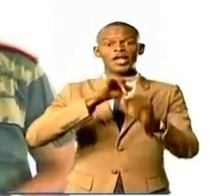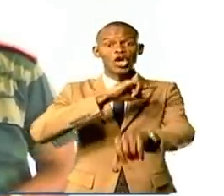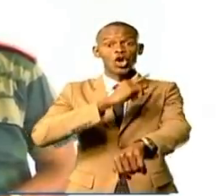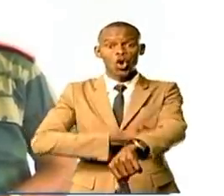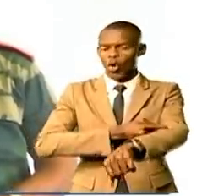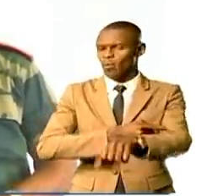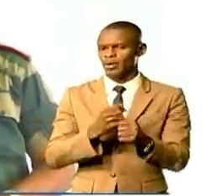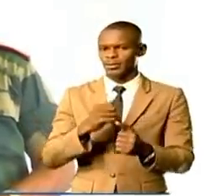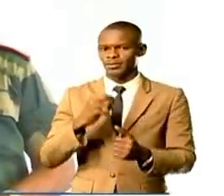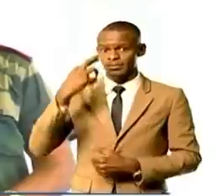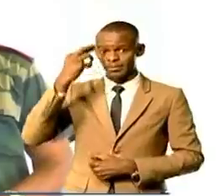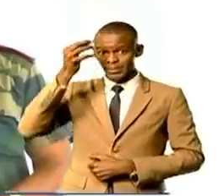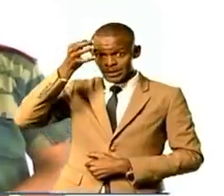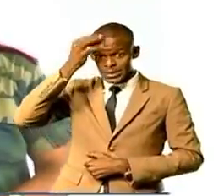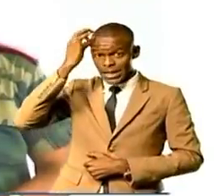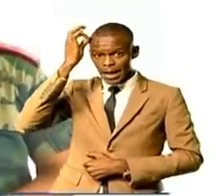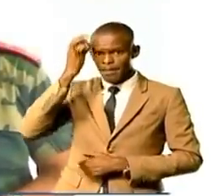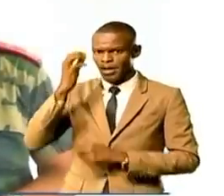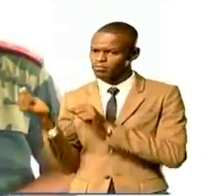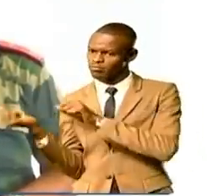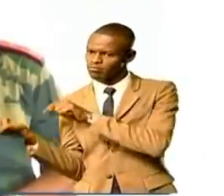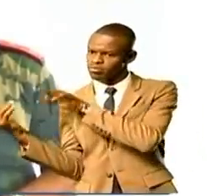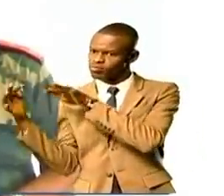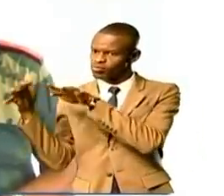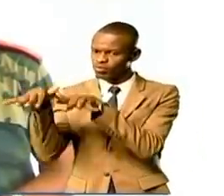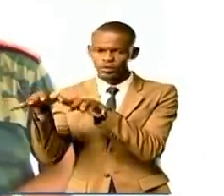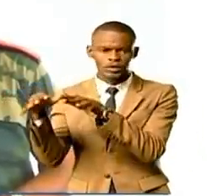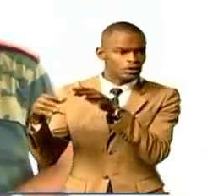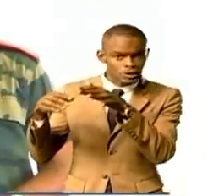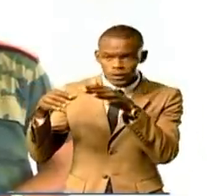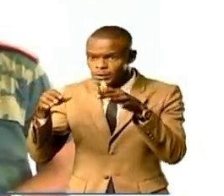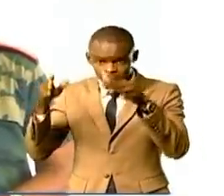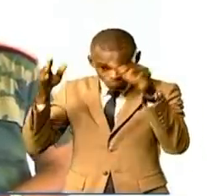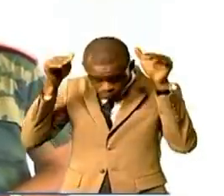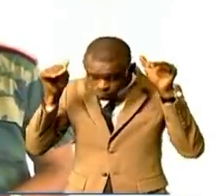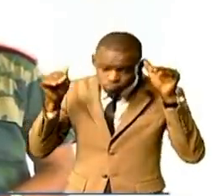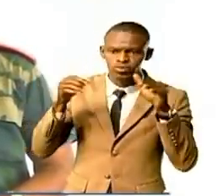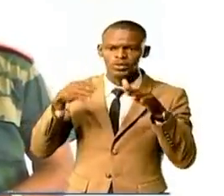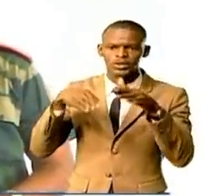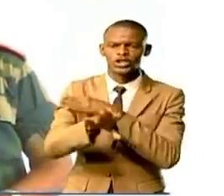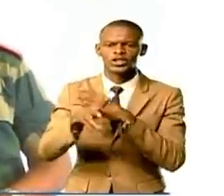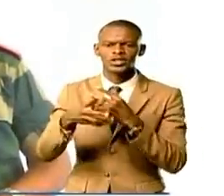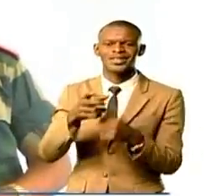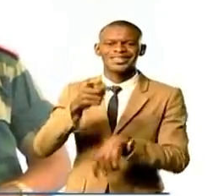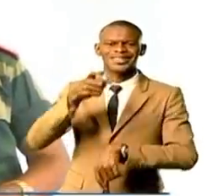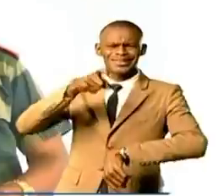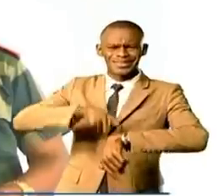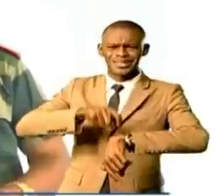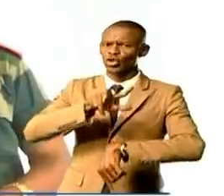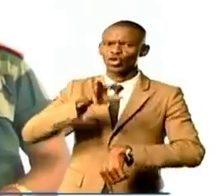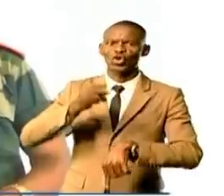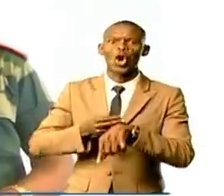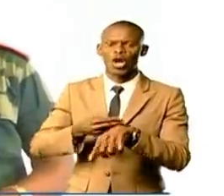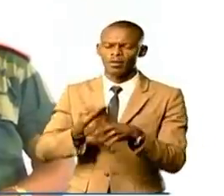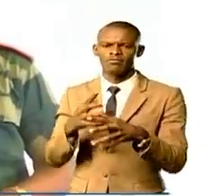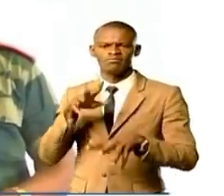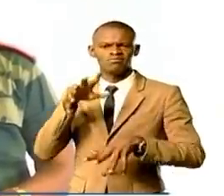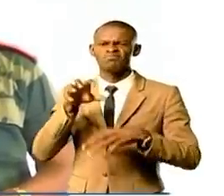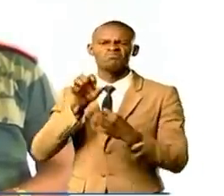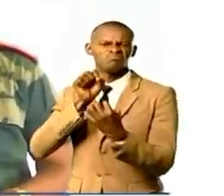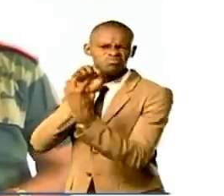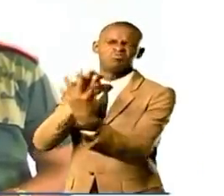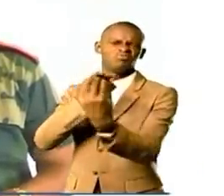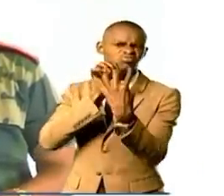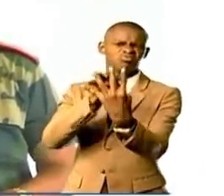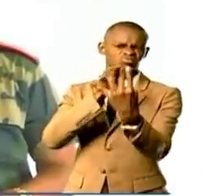23 mardi 24 mai 2022 à 3h du matin. Les combats